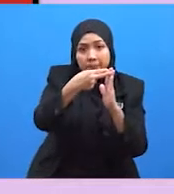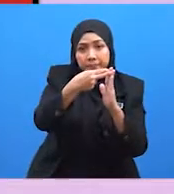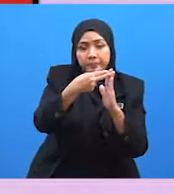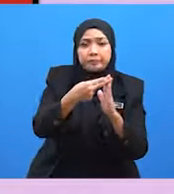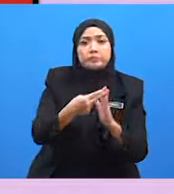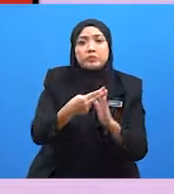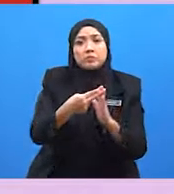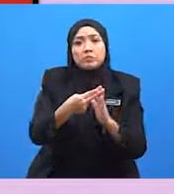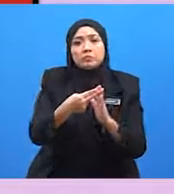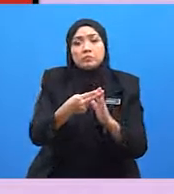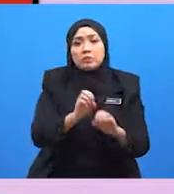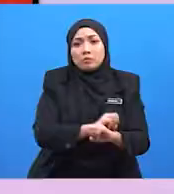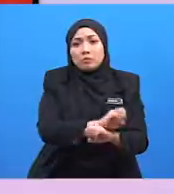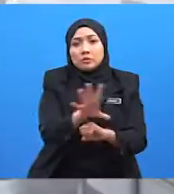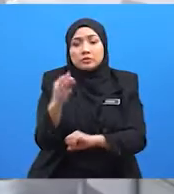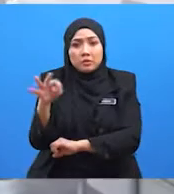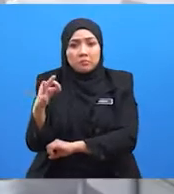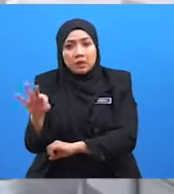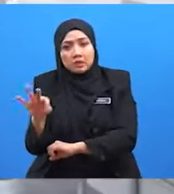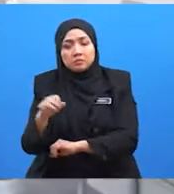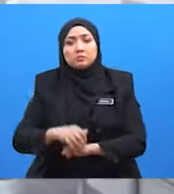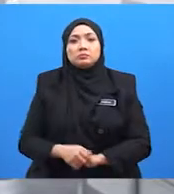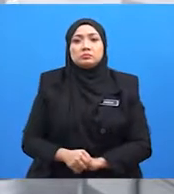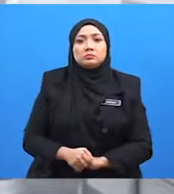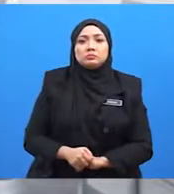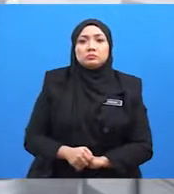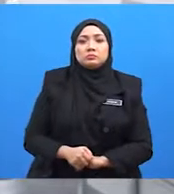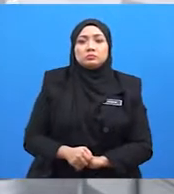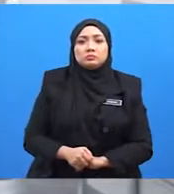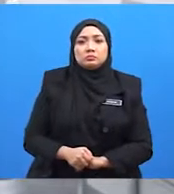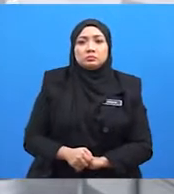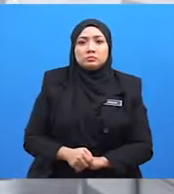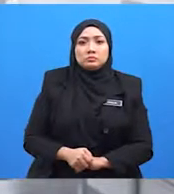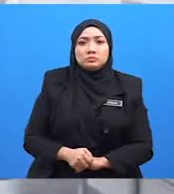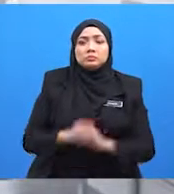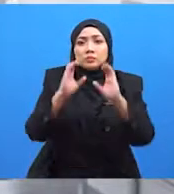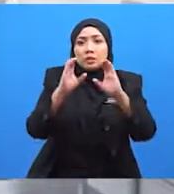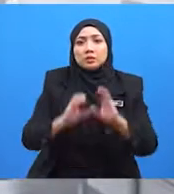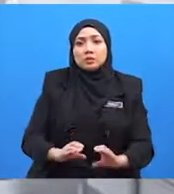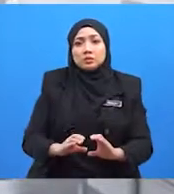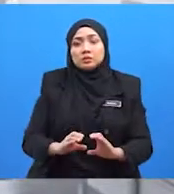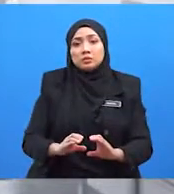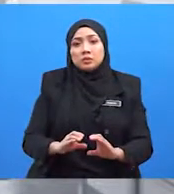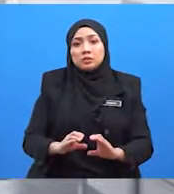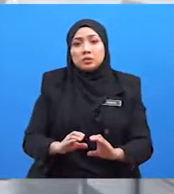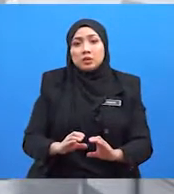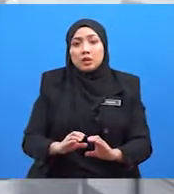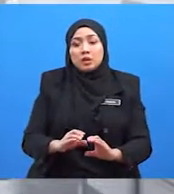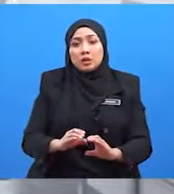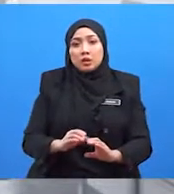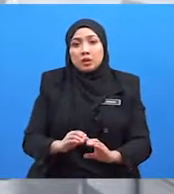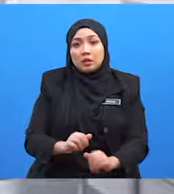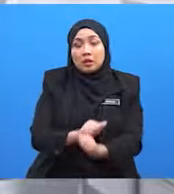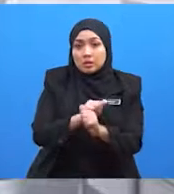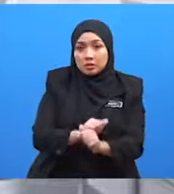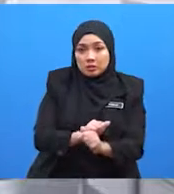virus COVID-19. Apakah cara mengatasi pengangguran kitaran? Langkah